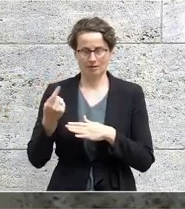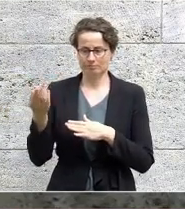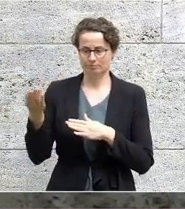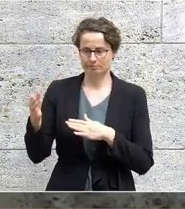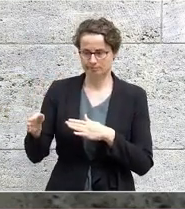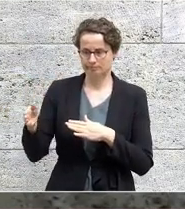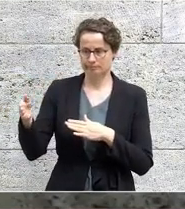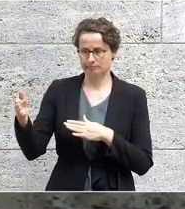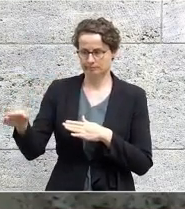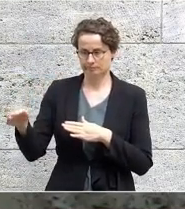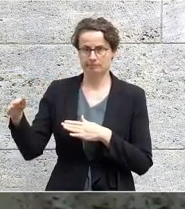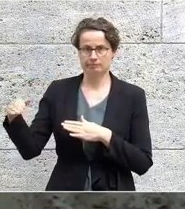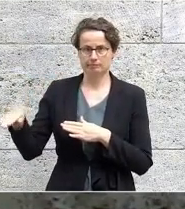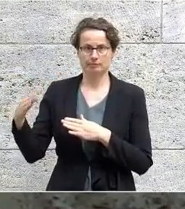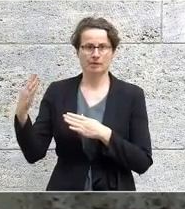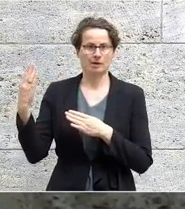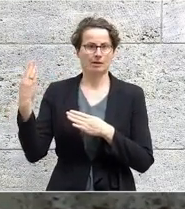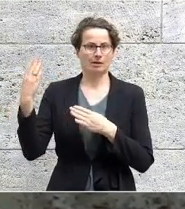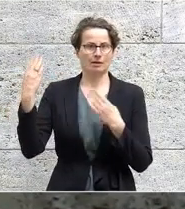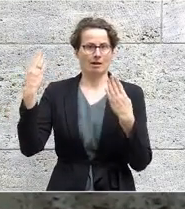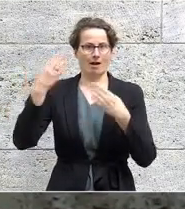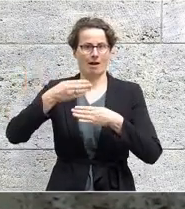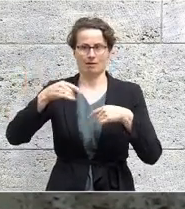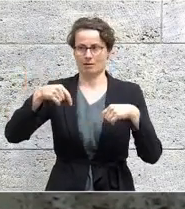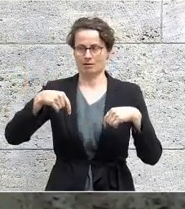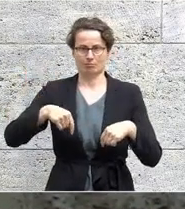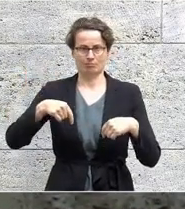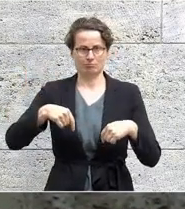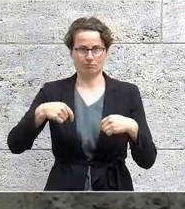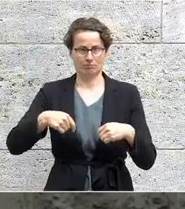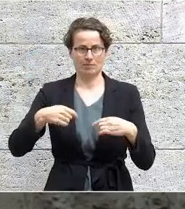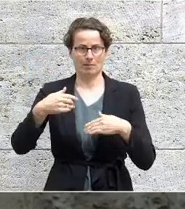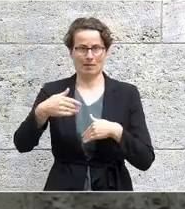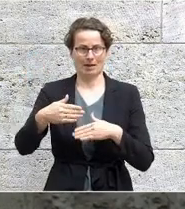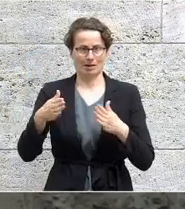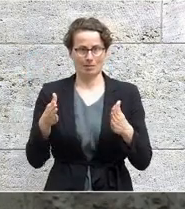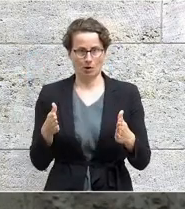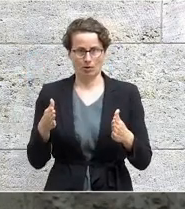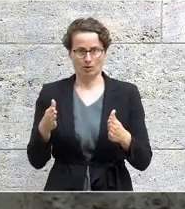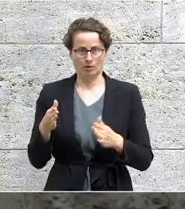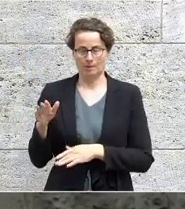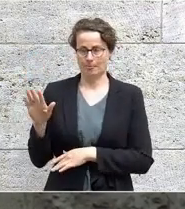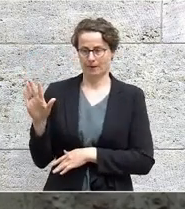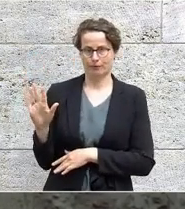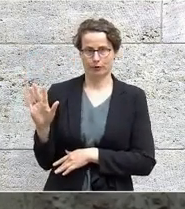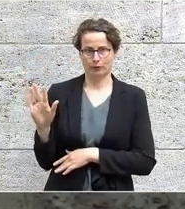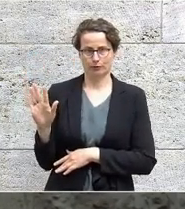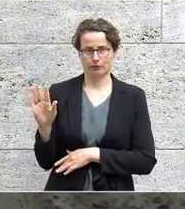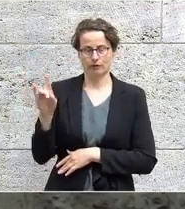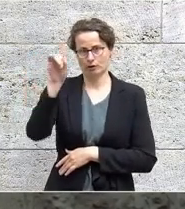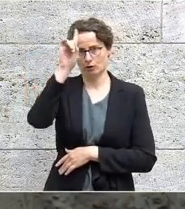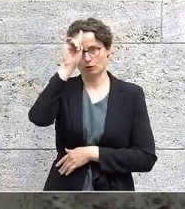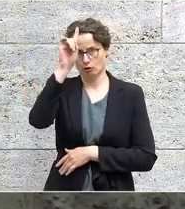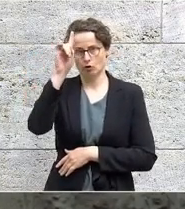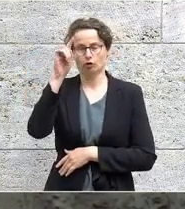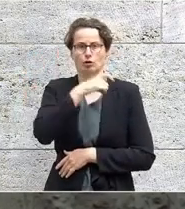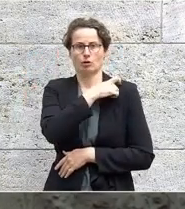starben in den Nachtstunden im Bendlerblock 5 deutsche